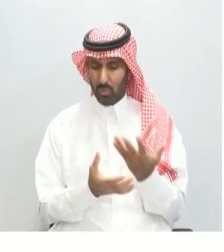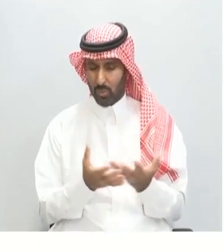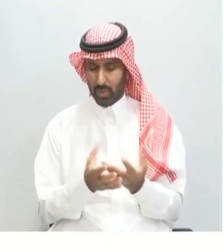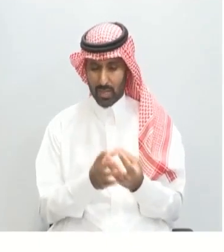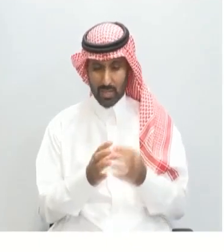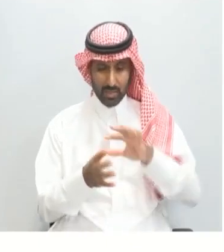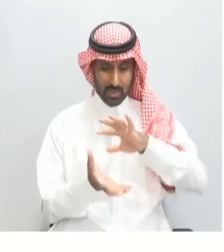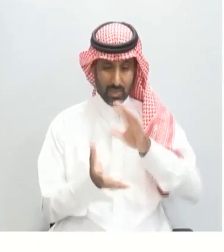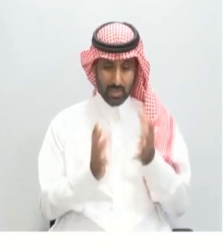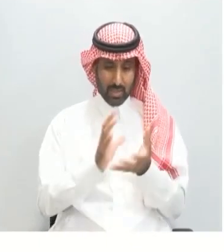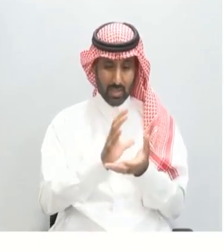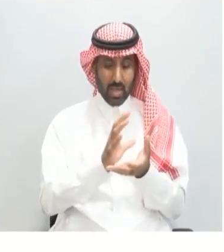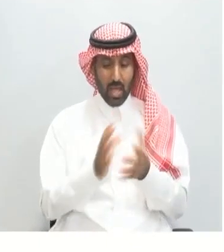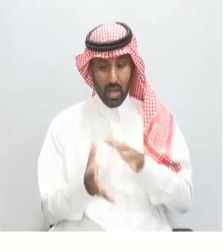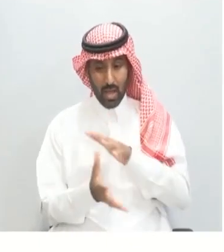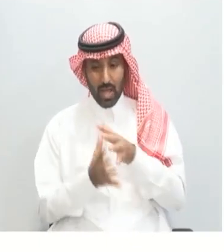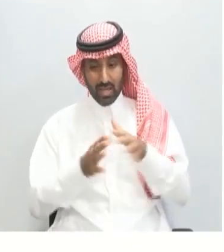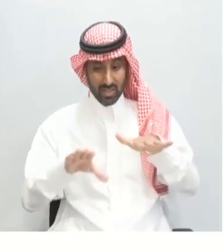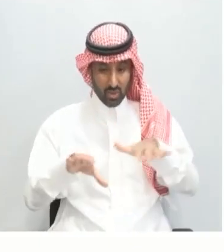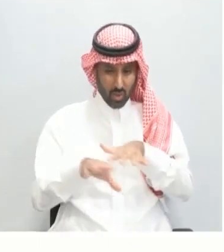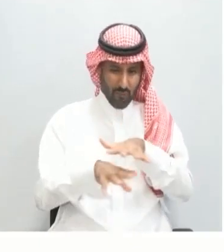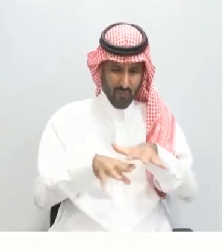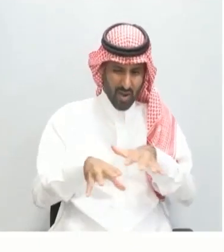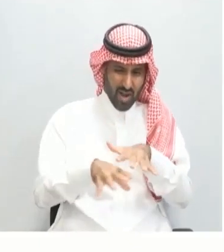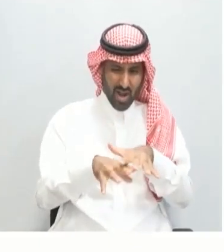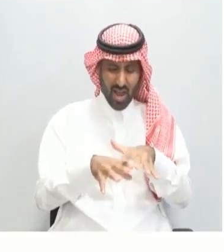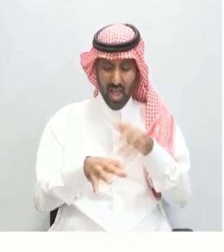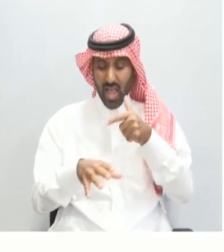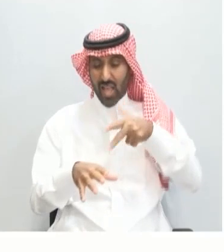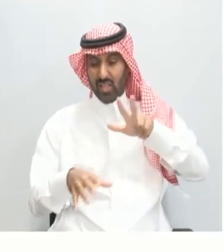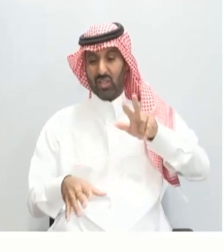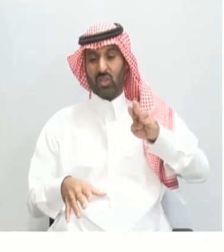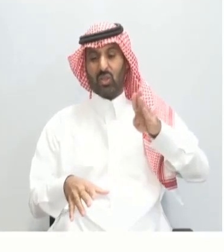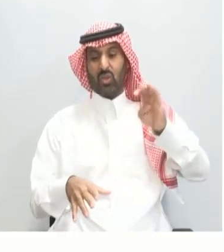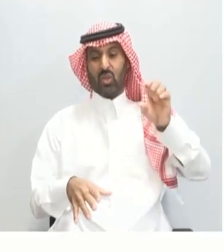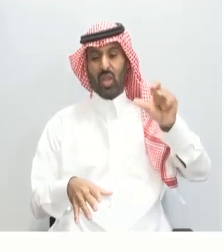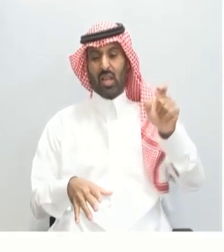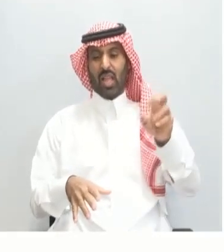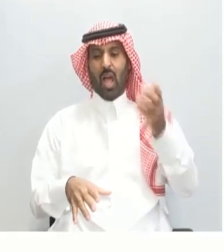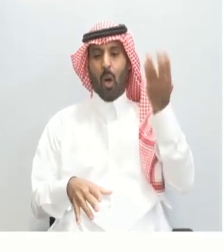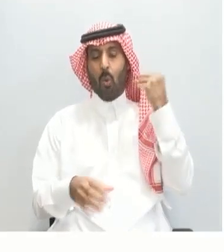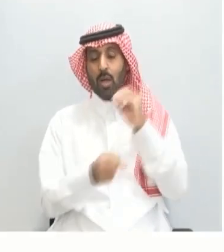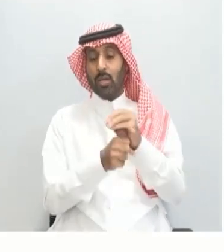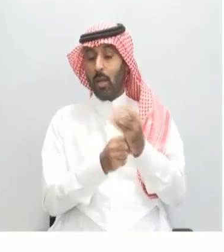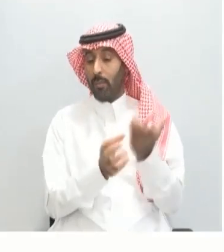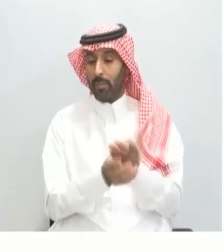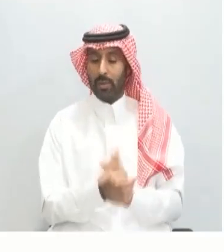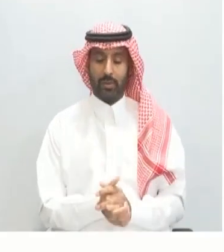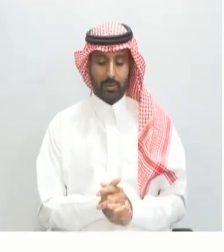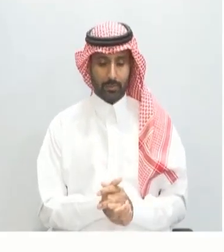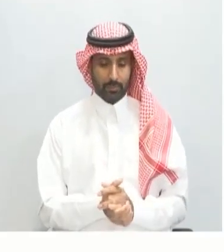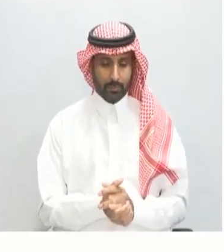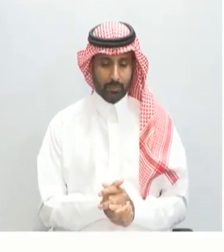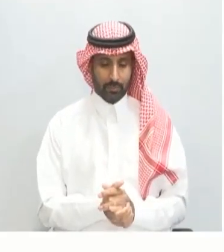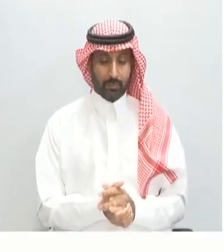نتيجه من حركه الصفائح التكتونيه التي تحدثنا عنها في الدرس السابق